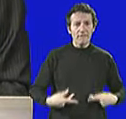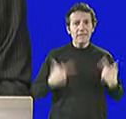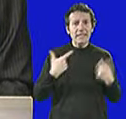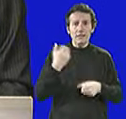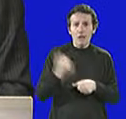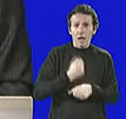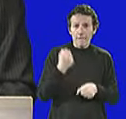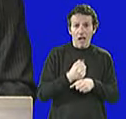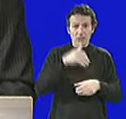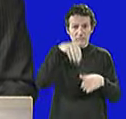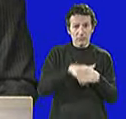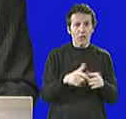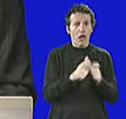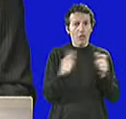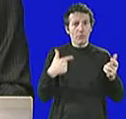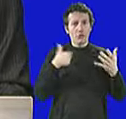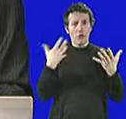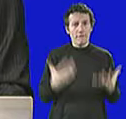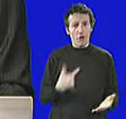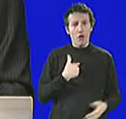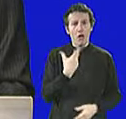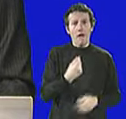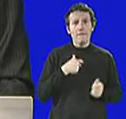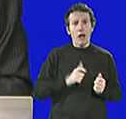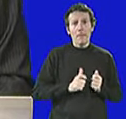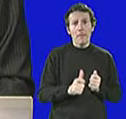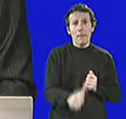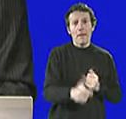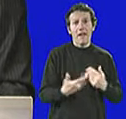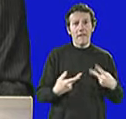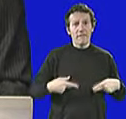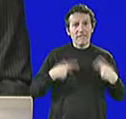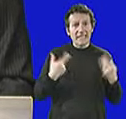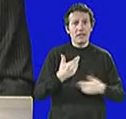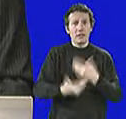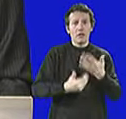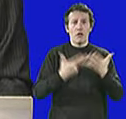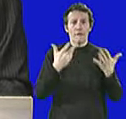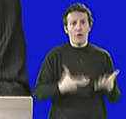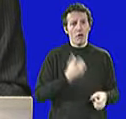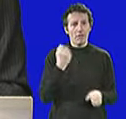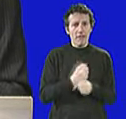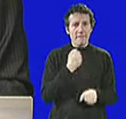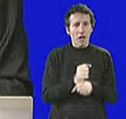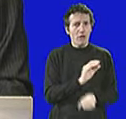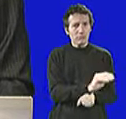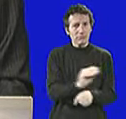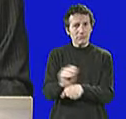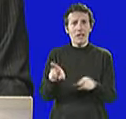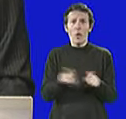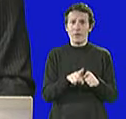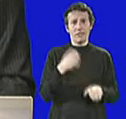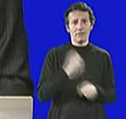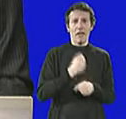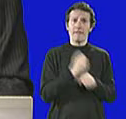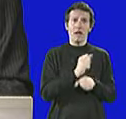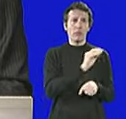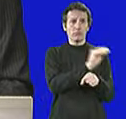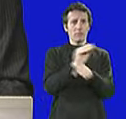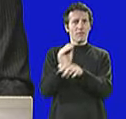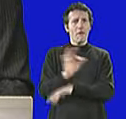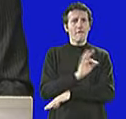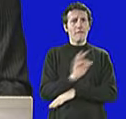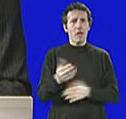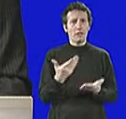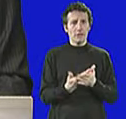entreprise, nous voulons faire vivre nos enfants de notre travail et nous voulons faire vivre la France. Eh bien, c'est à un